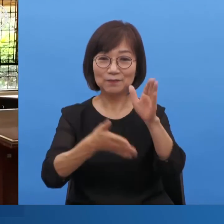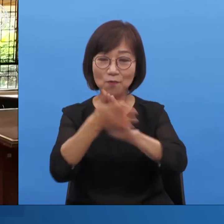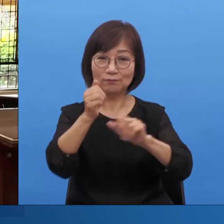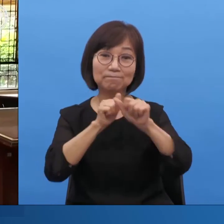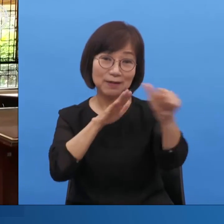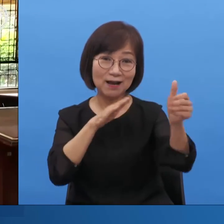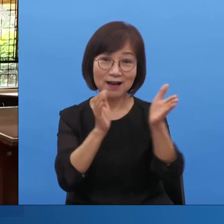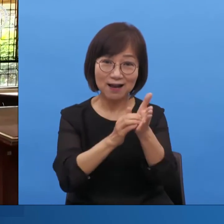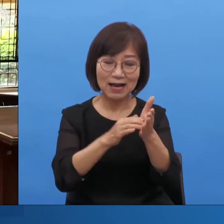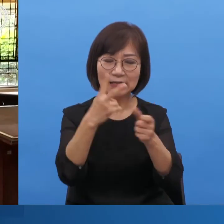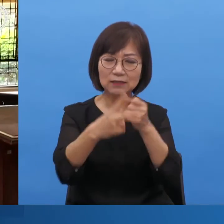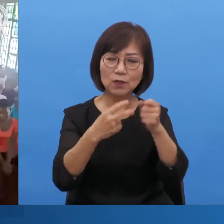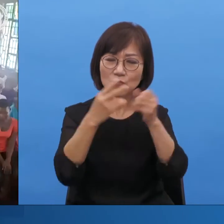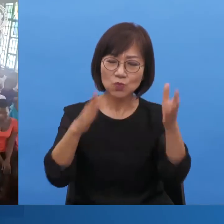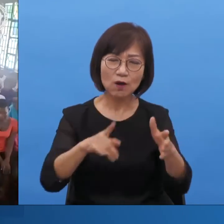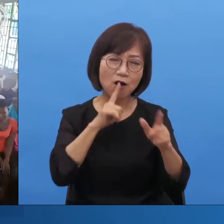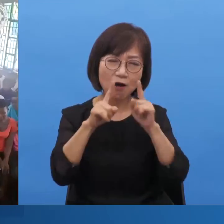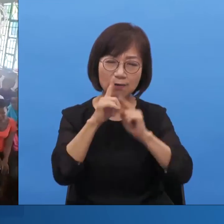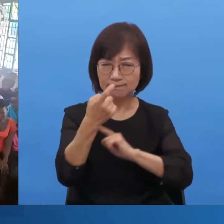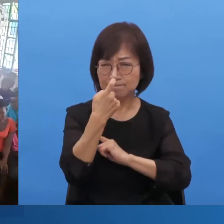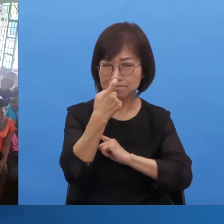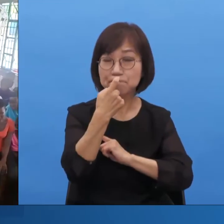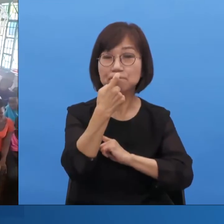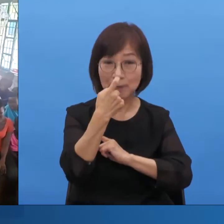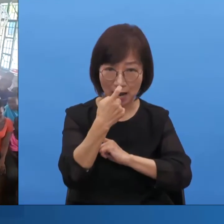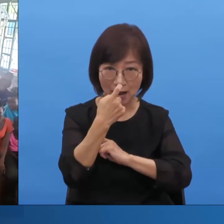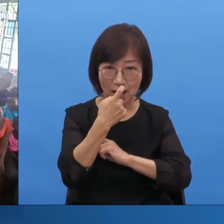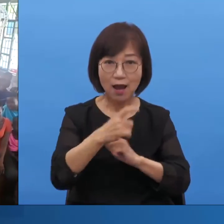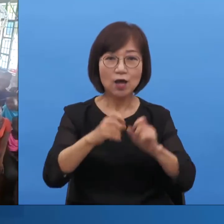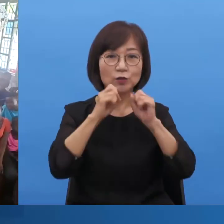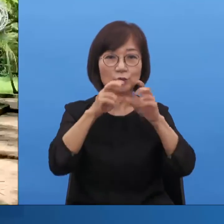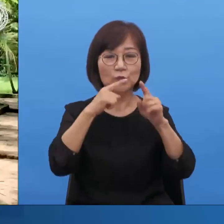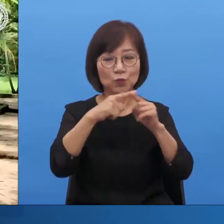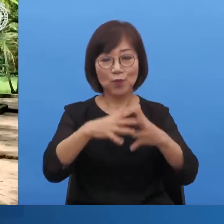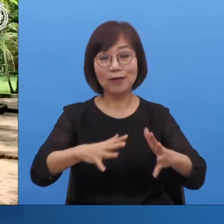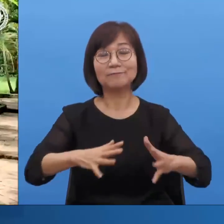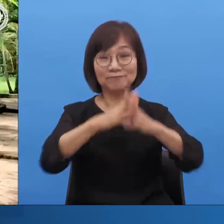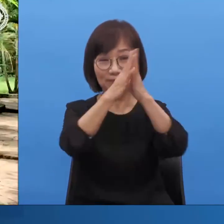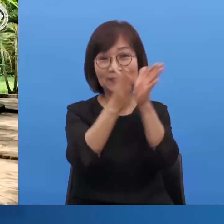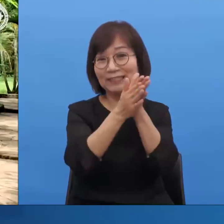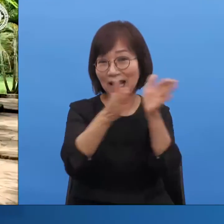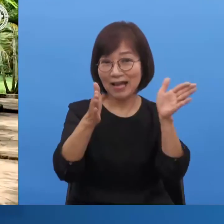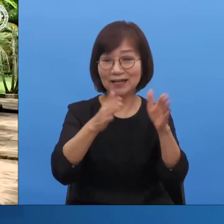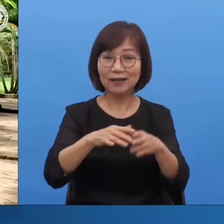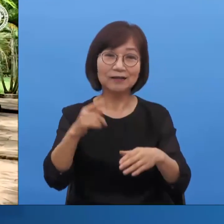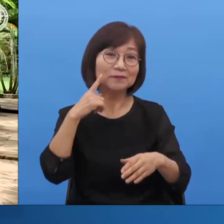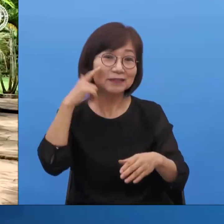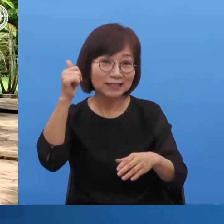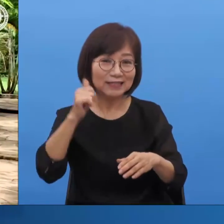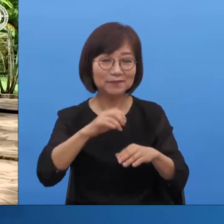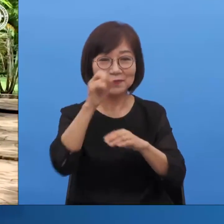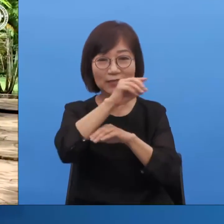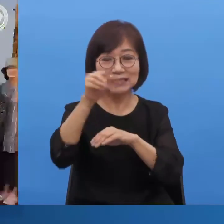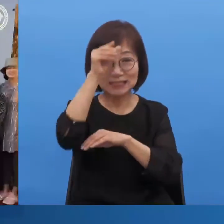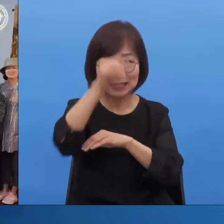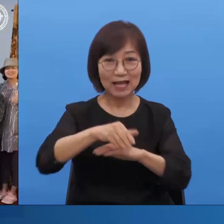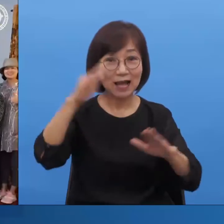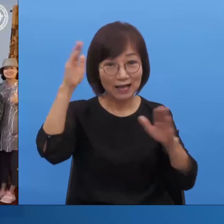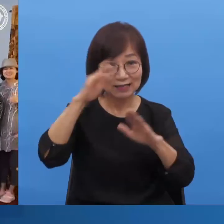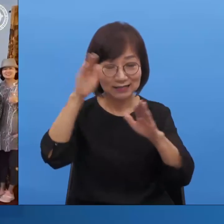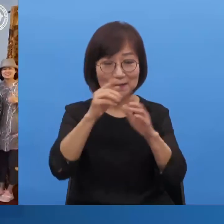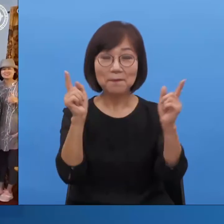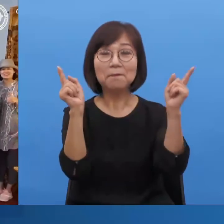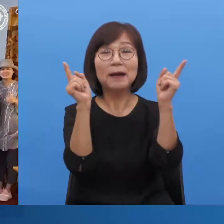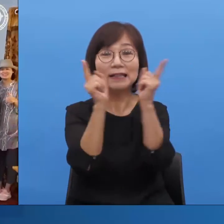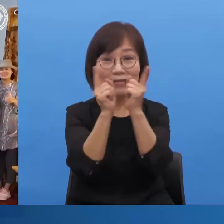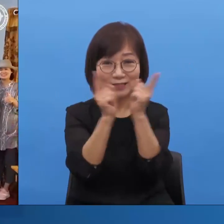2년 동안의 언어 연수 이후 아프리카 선교교회를 개척하셨습니다. 현지 목사들과 목회자 후보생들과의 만남을 통해 안류 분교